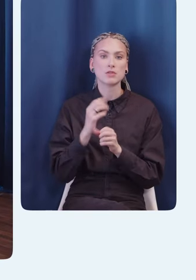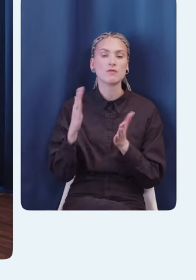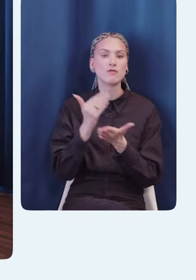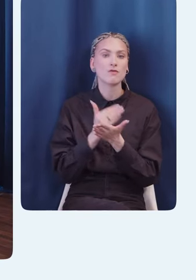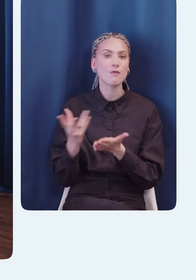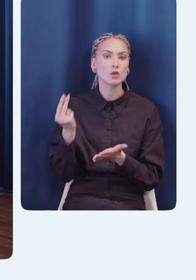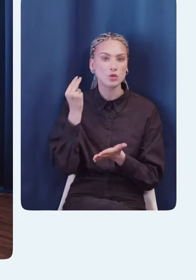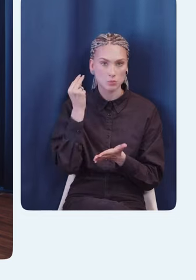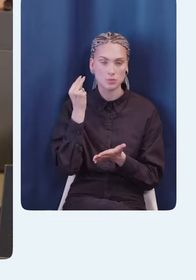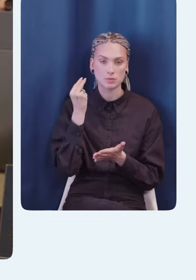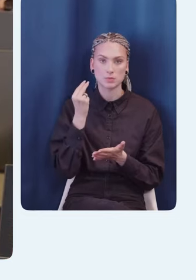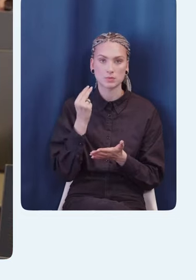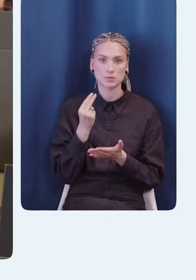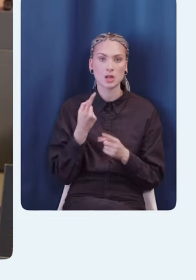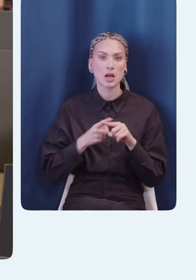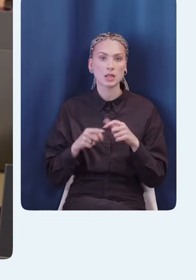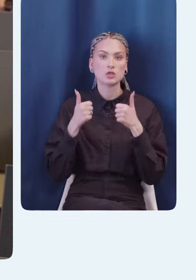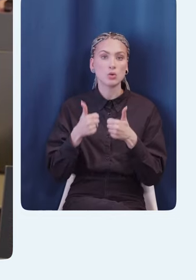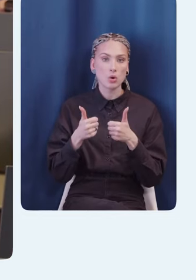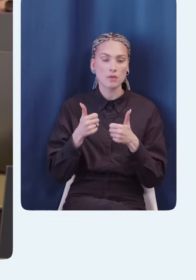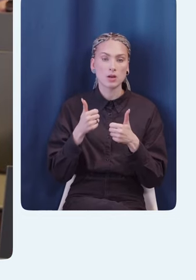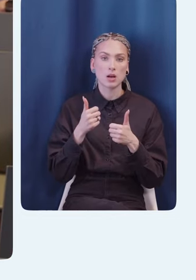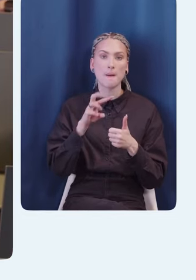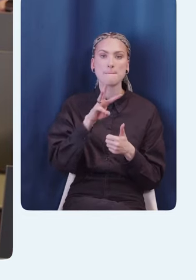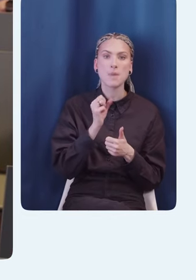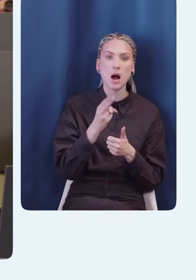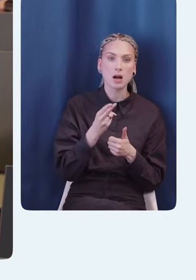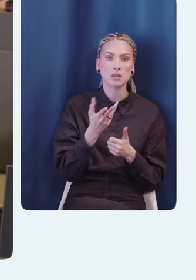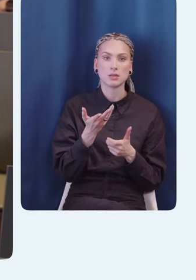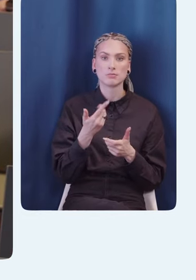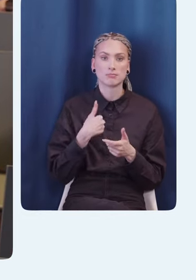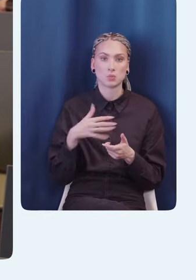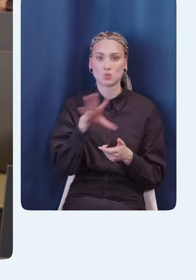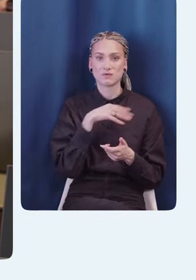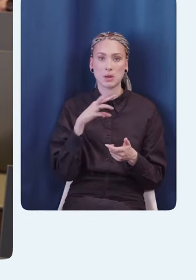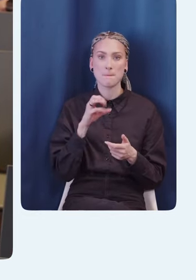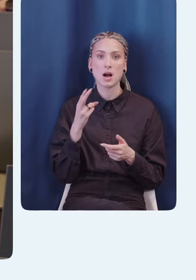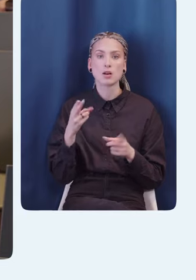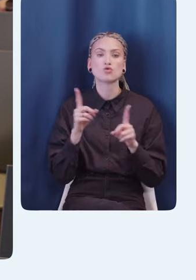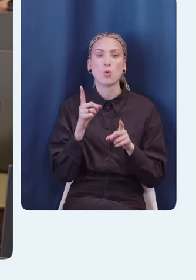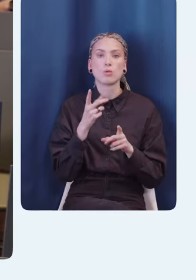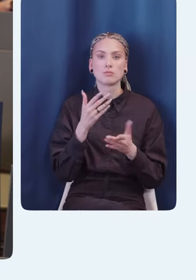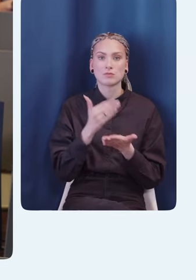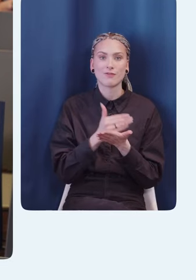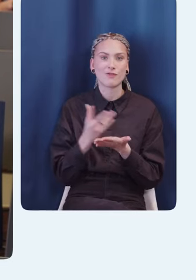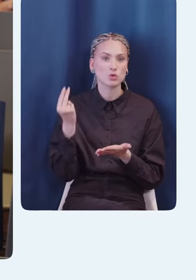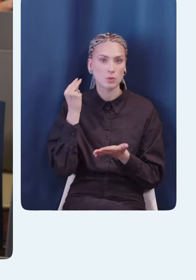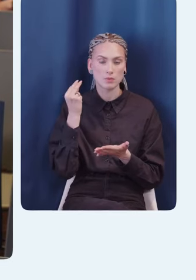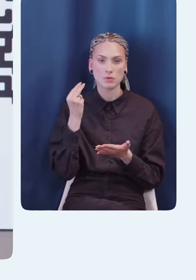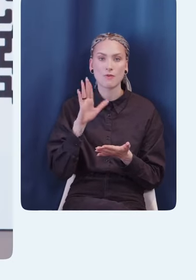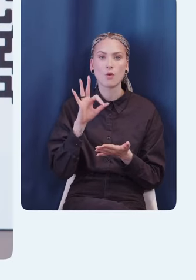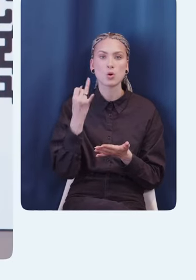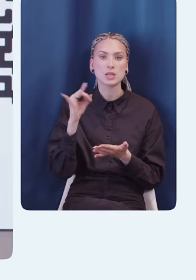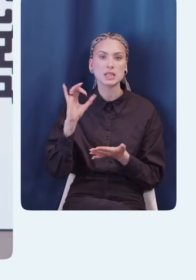рассмотрел NVDA, это все здорово, как бы классно, но мы на маках, как обычно. Что с VoiceOver? С VoiceOver